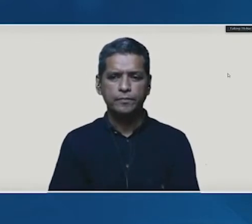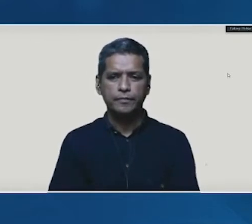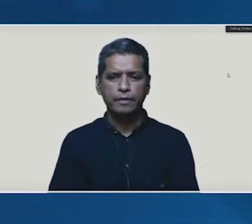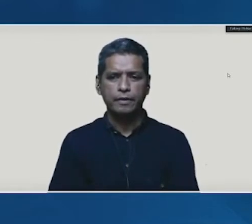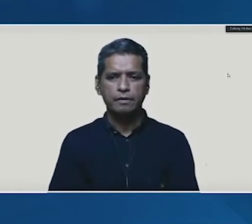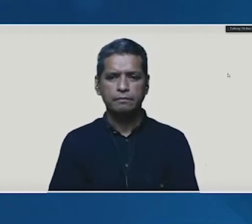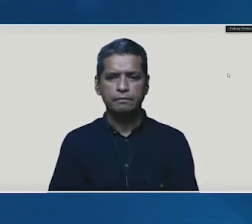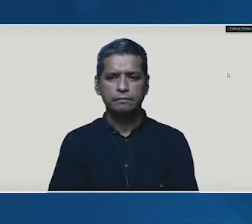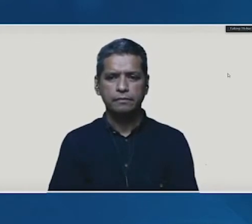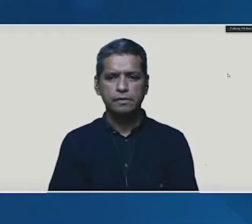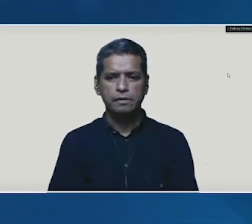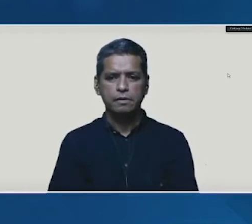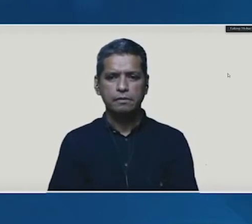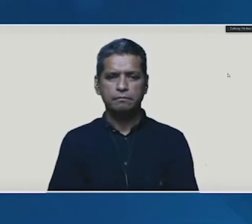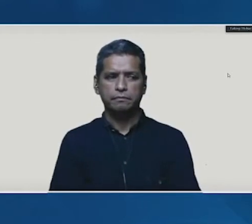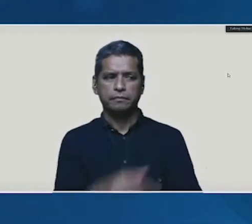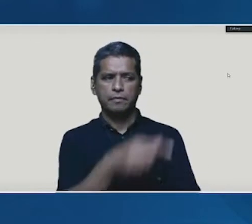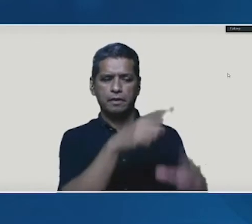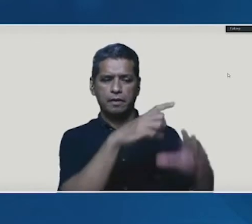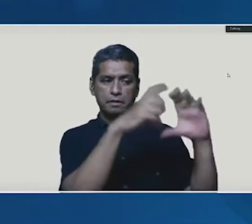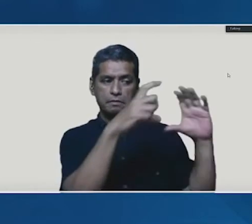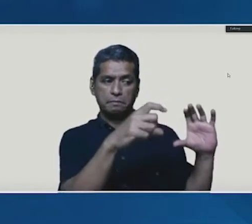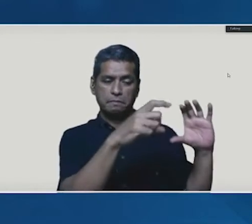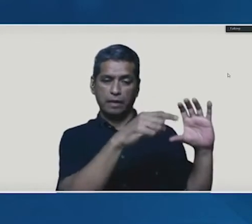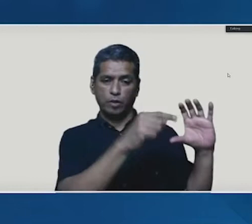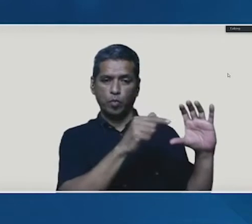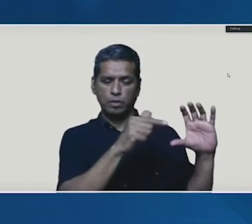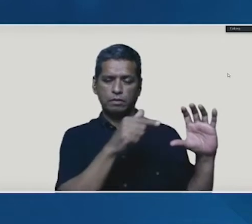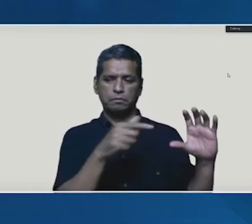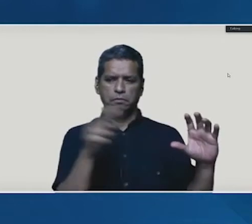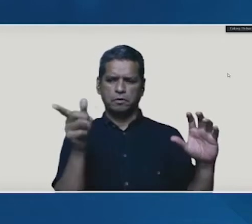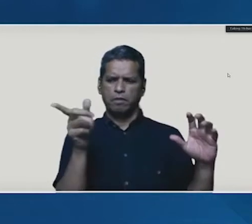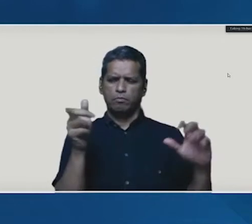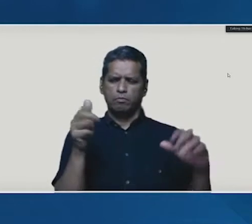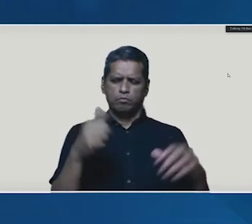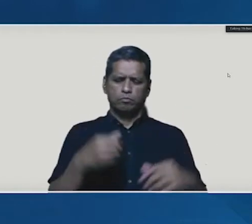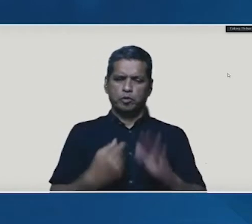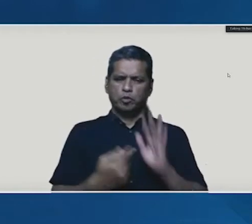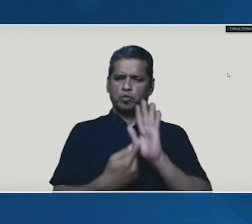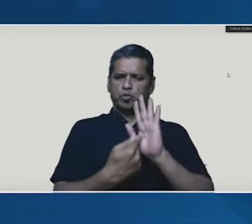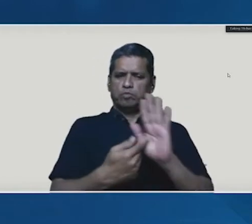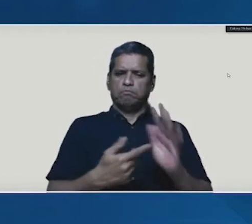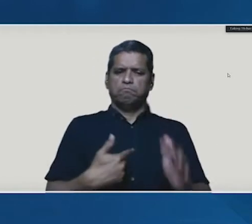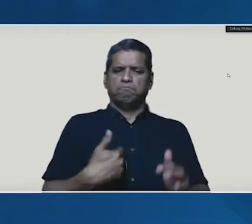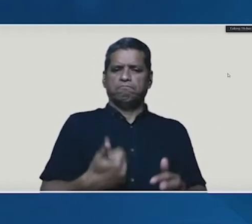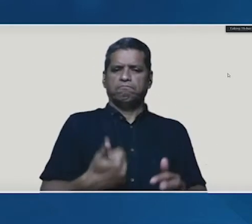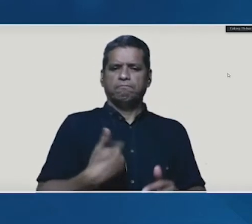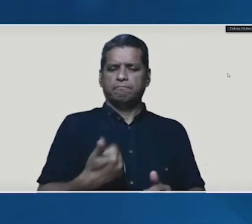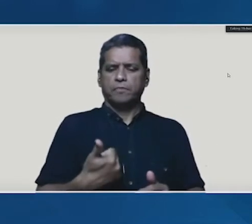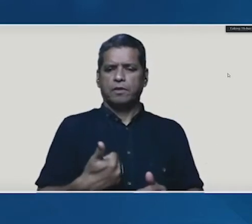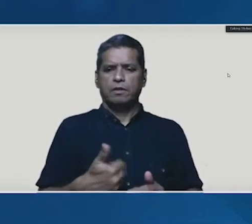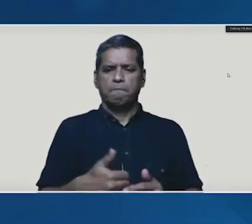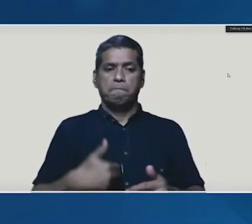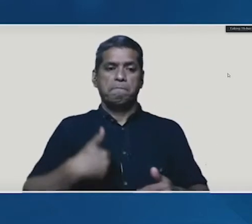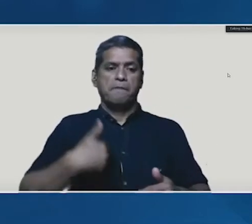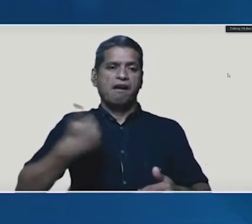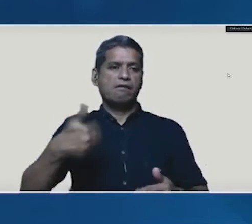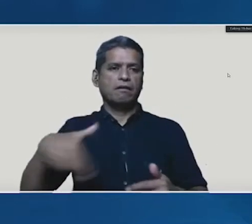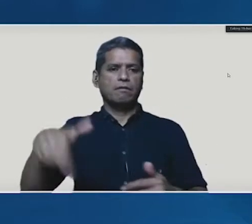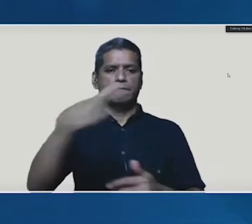begitu memfokuskan kebanggaan dirinya dan dia Merak dia menginginkan supaya